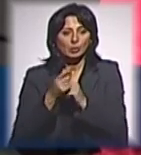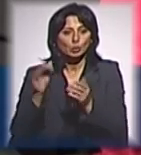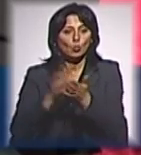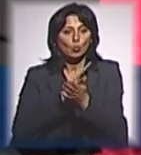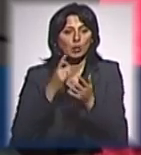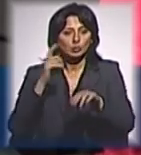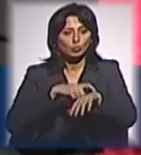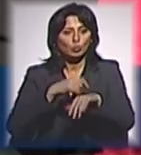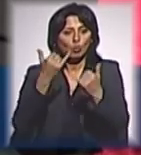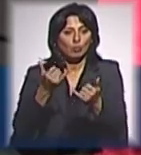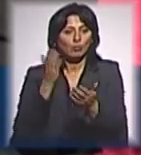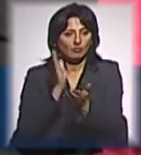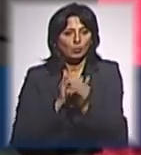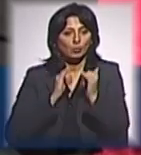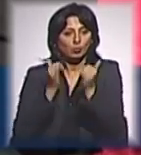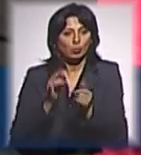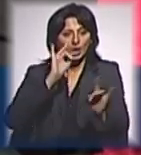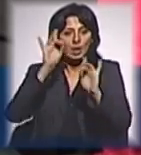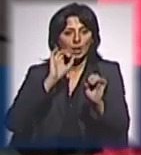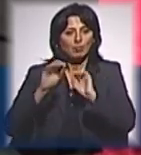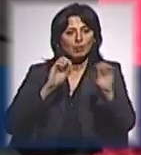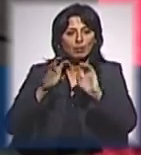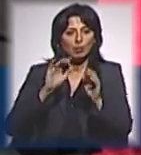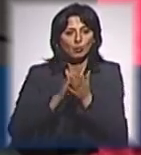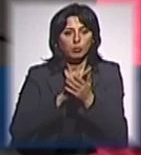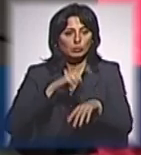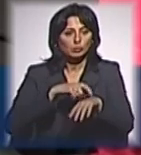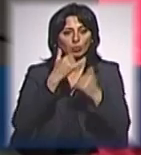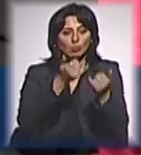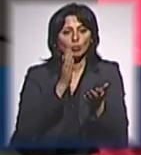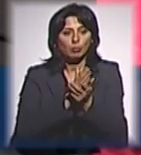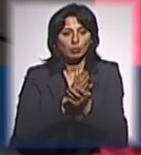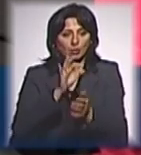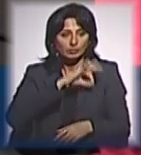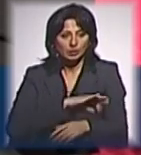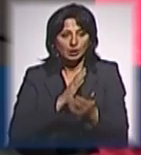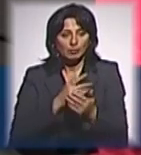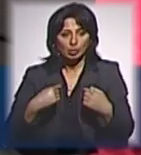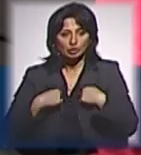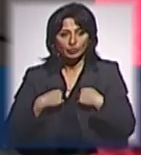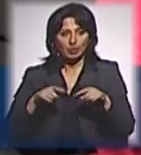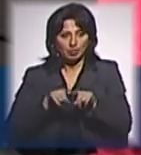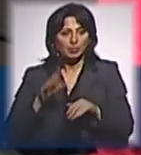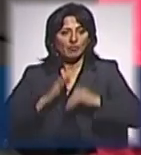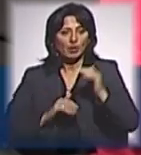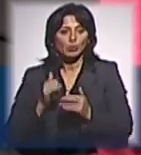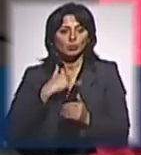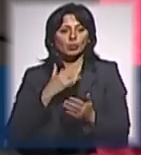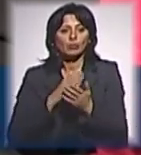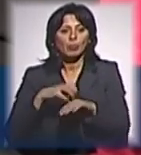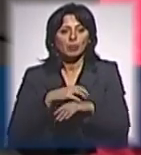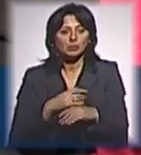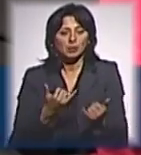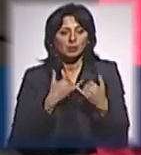უფასო საეთერო დრო და მათ შეუძლიათ რეკლამა გაუშვან და უფასო საეთერო დროით ისარგებლონ და ჩვენ ასევე კვალიფიციურ პარტია ეს